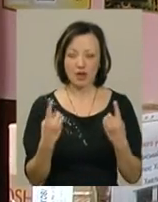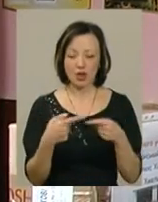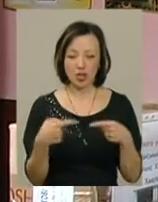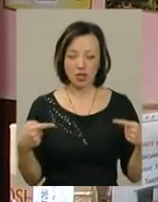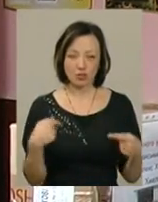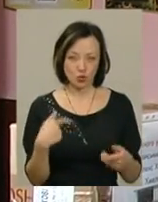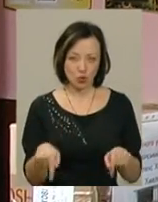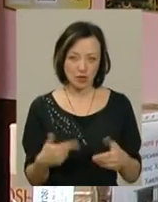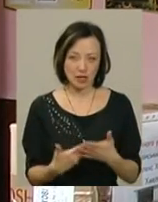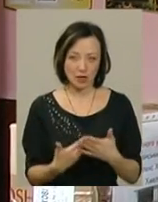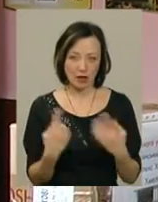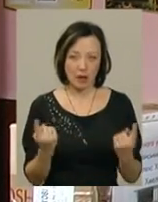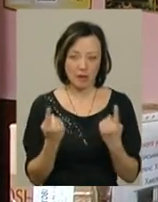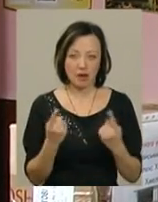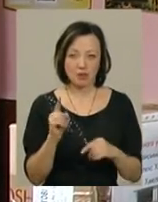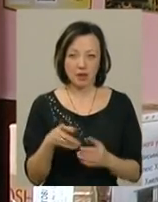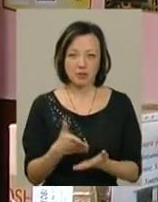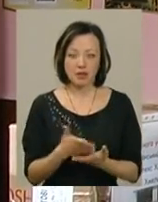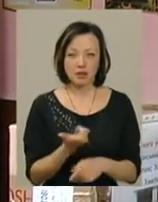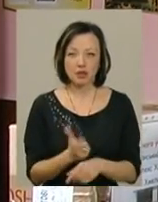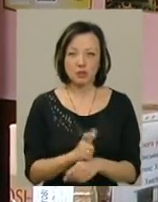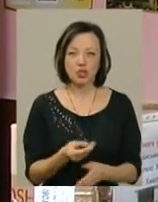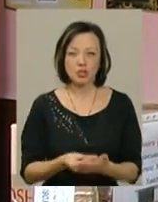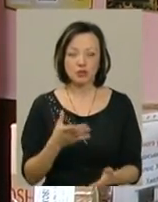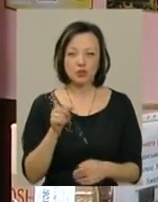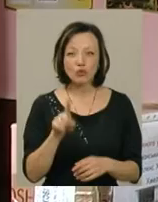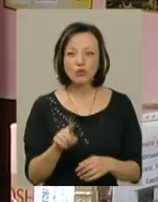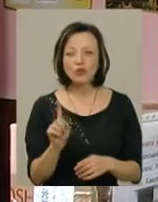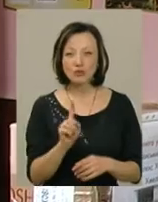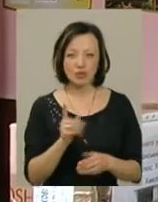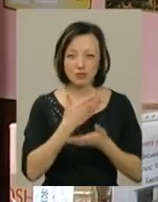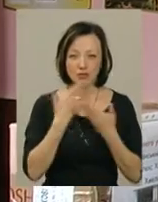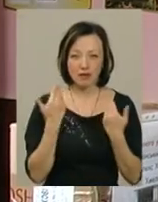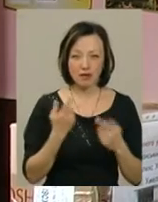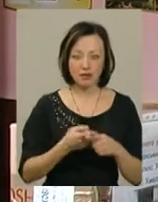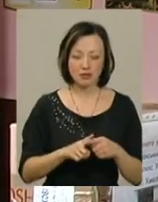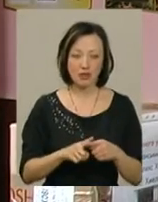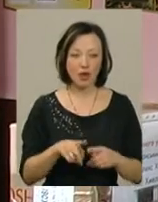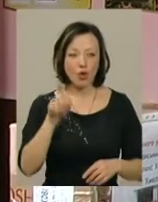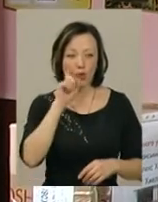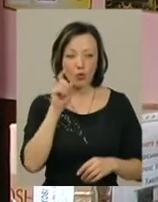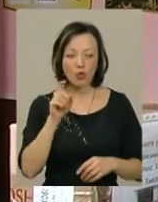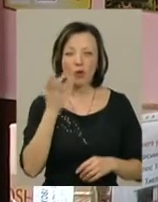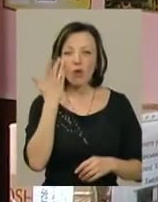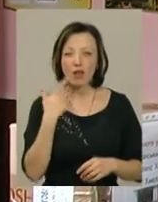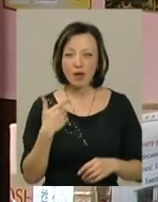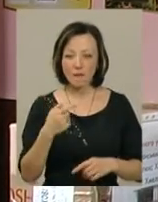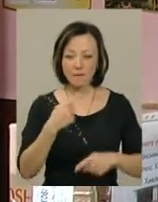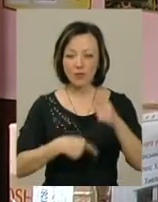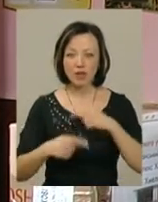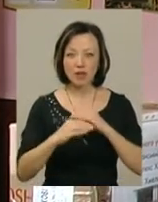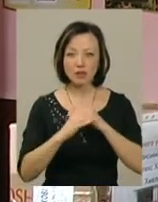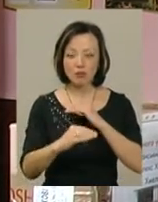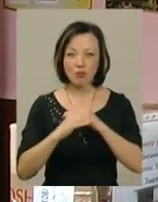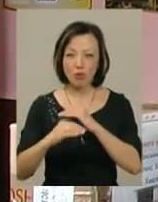здаються елементарними, там є в найбільшій цінності того, що там немає цього. І коли ти приходиш з поля, там